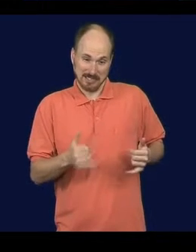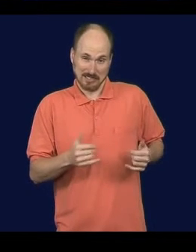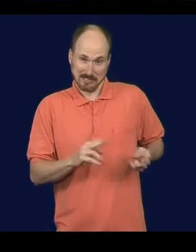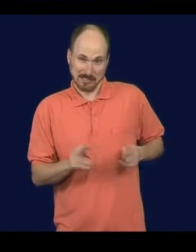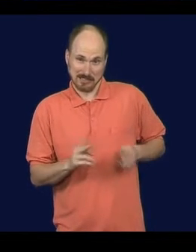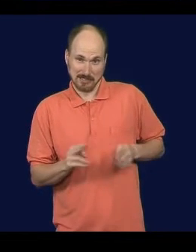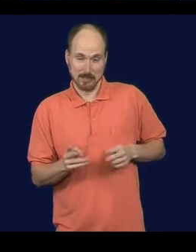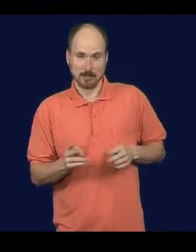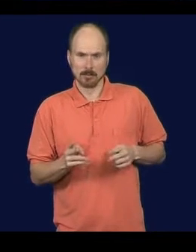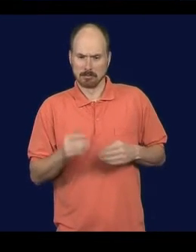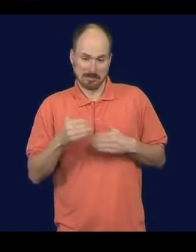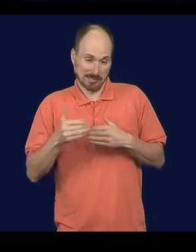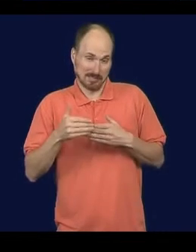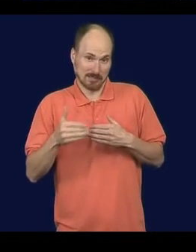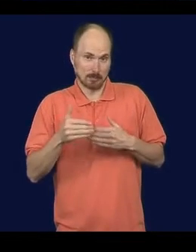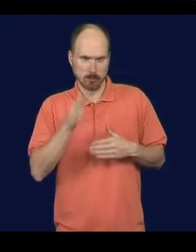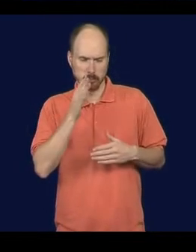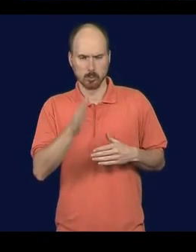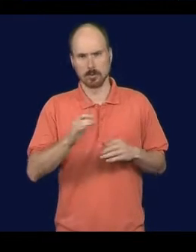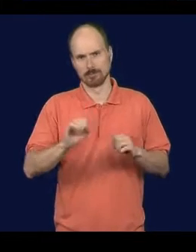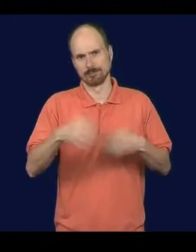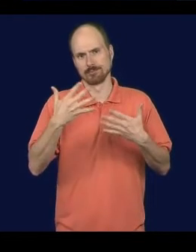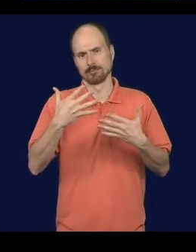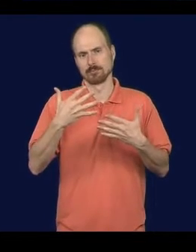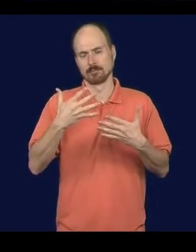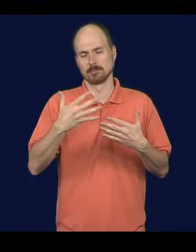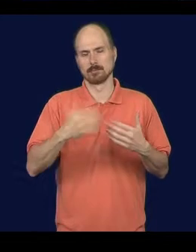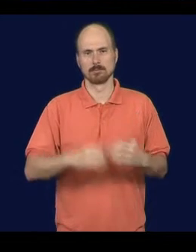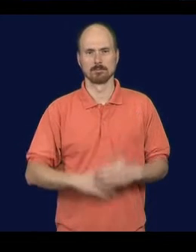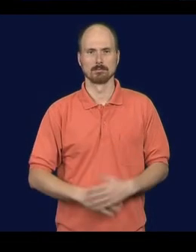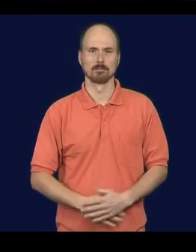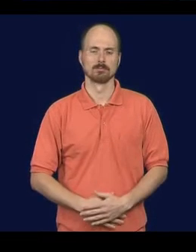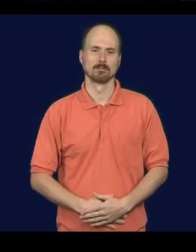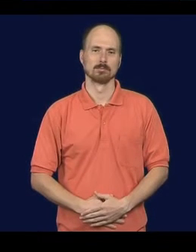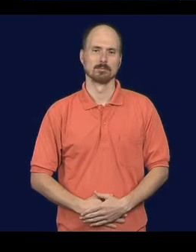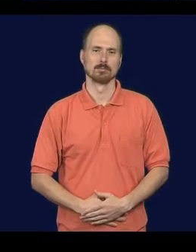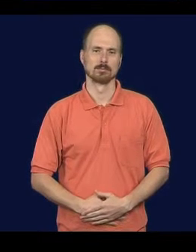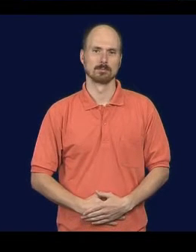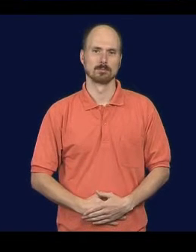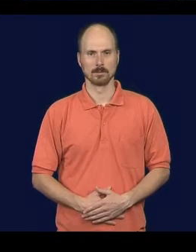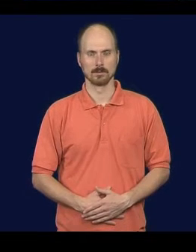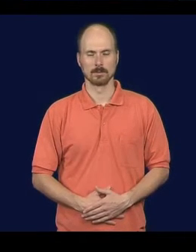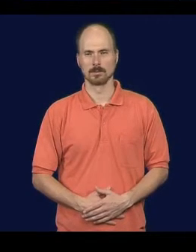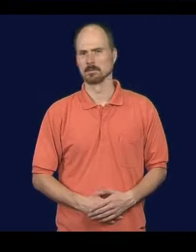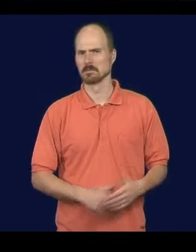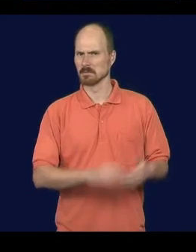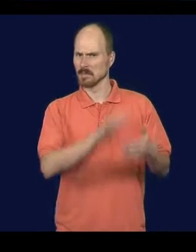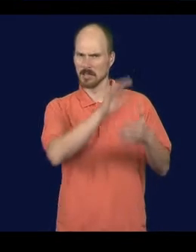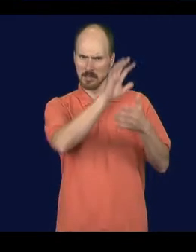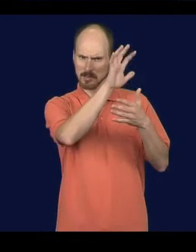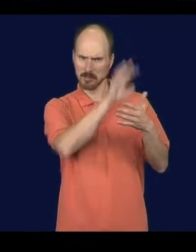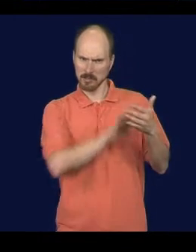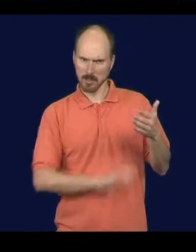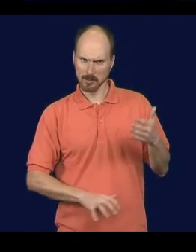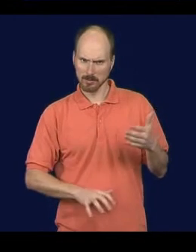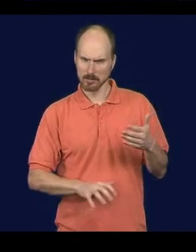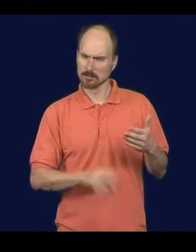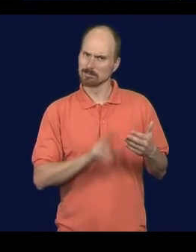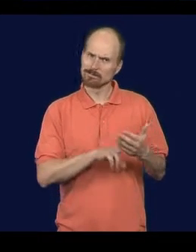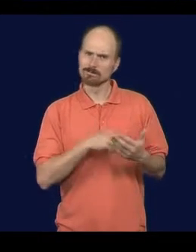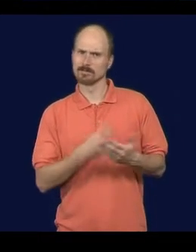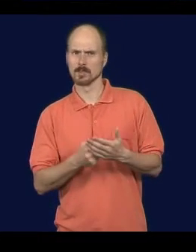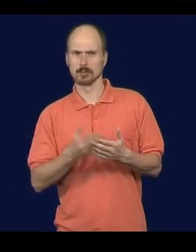sloupek, nějaké značky dopravy nebo osvětlení a od vozíčkář tam neprojede. Tak jestli by